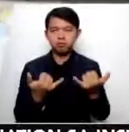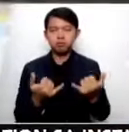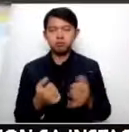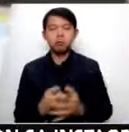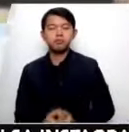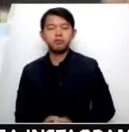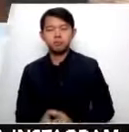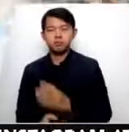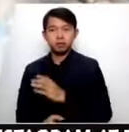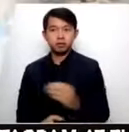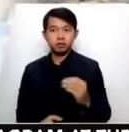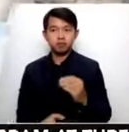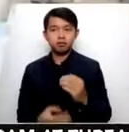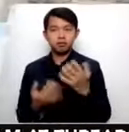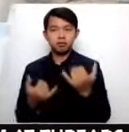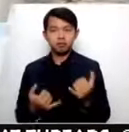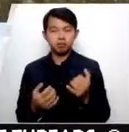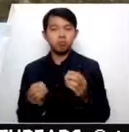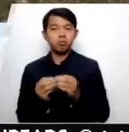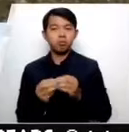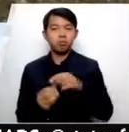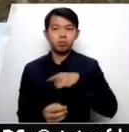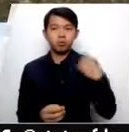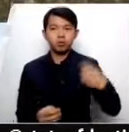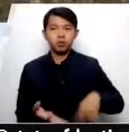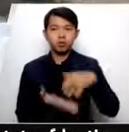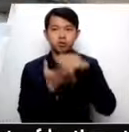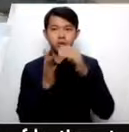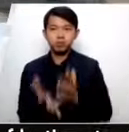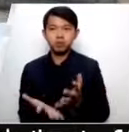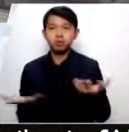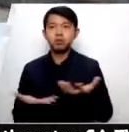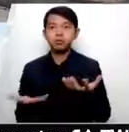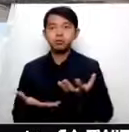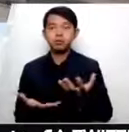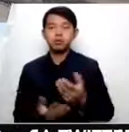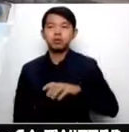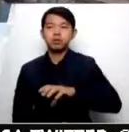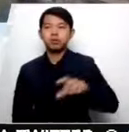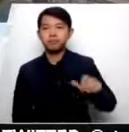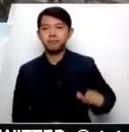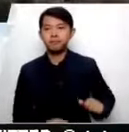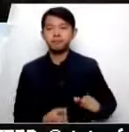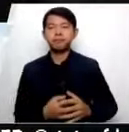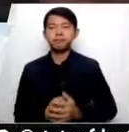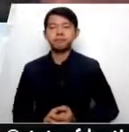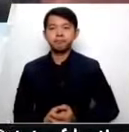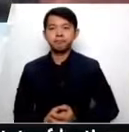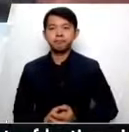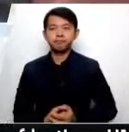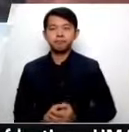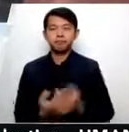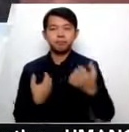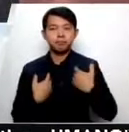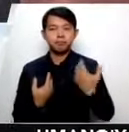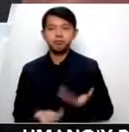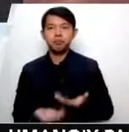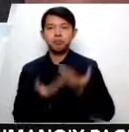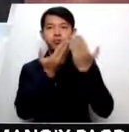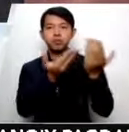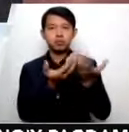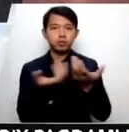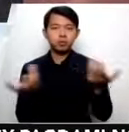umanoy pagdami ng mga Chinese students sa tugig City sa Cagayan naghain ng magkahiwalay na resolusyon sina Cagayan 3D District